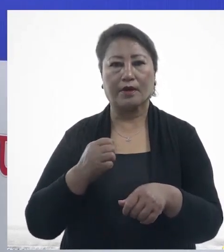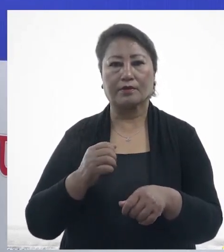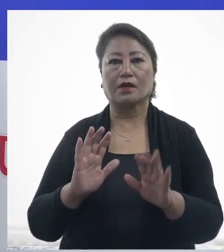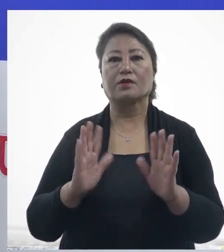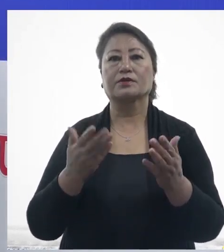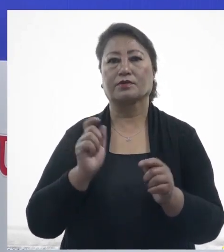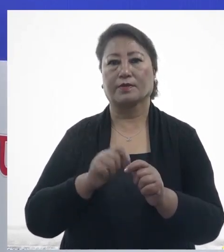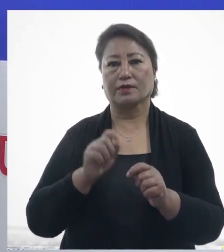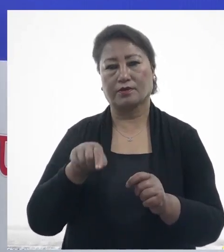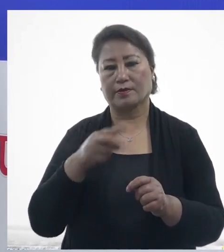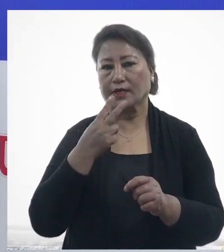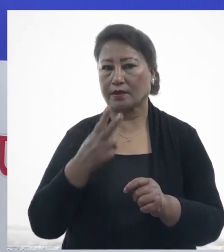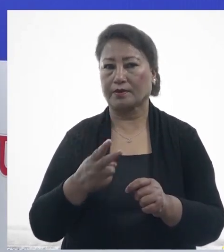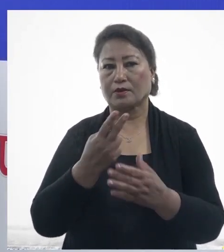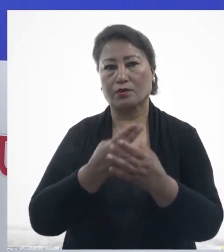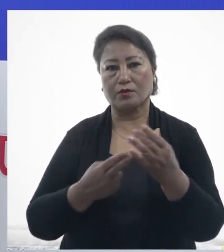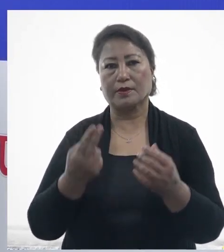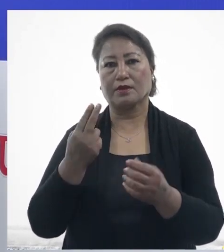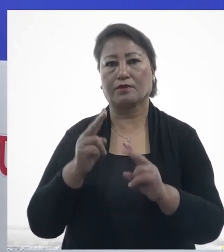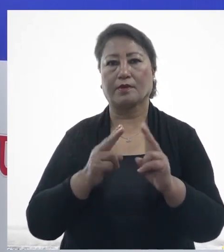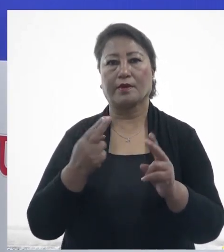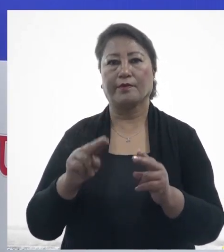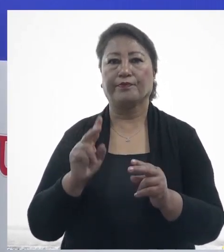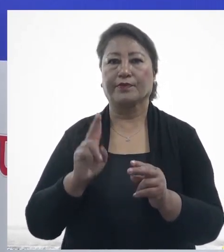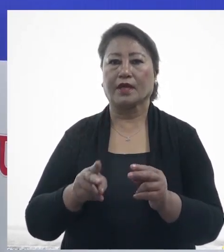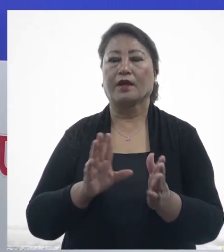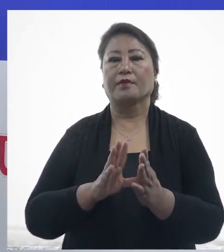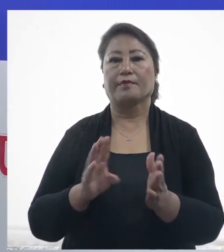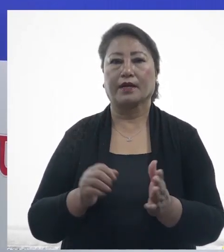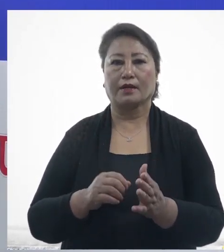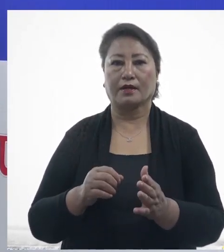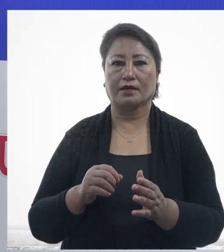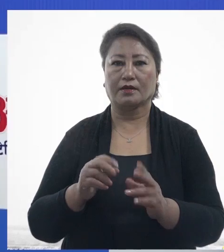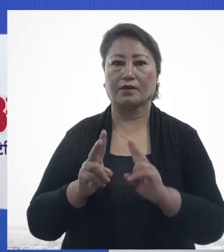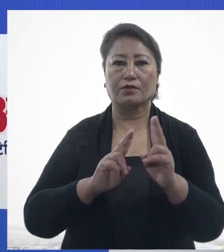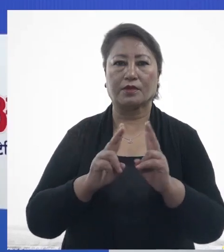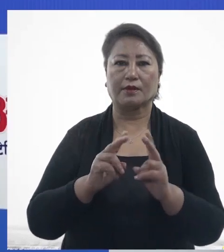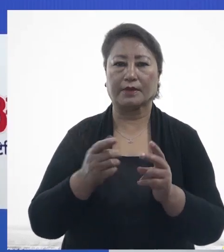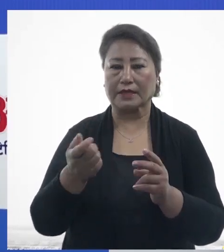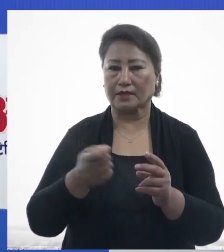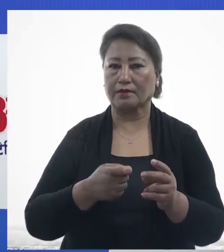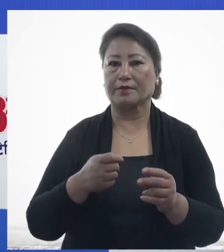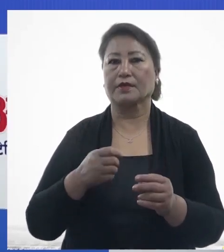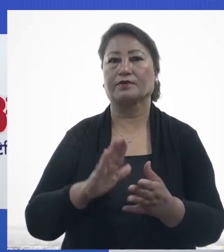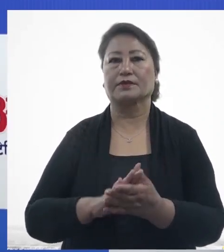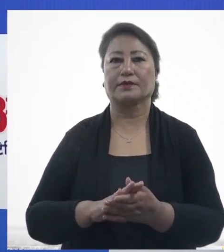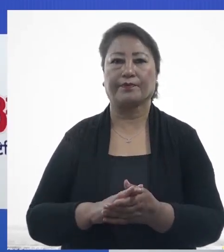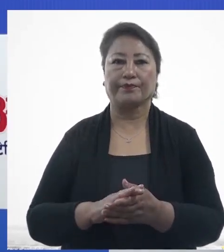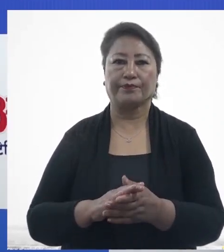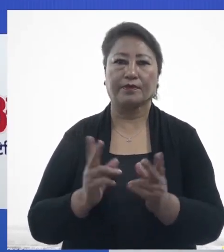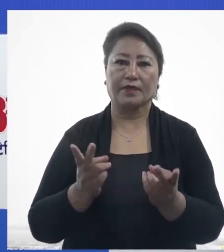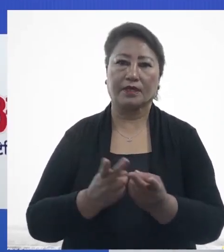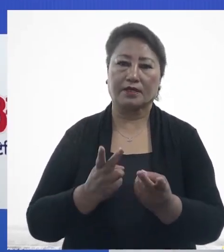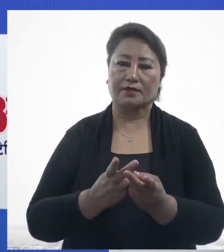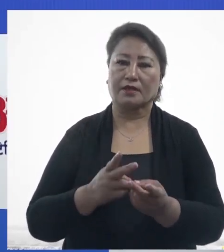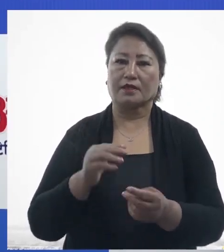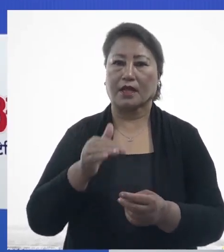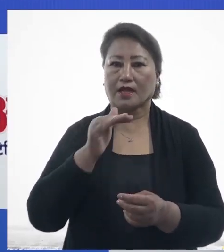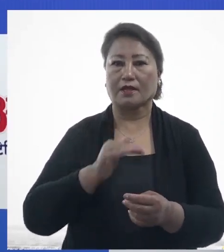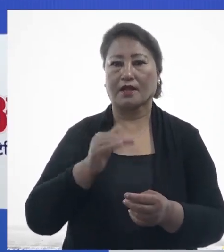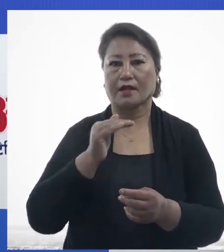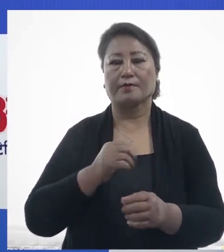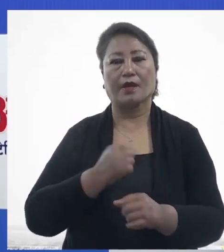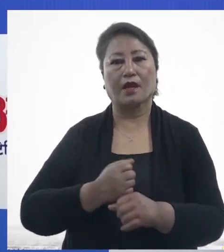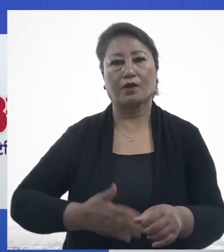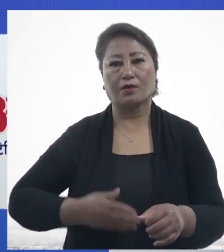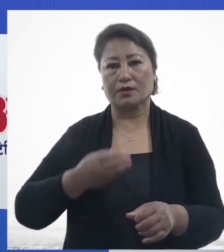हेर्न पाओस्. यो दुइटै कुरा भइसके पछाडि कतिले चाहिँ तपाईँको त्यहीँबाट चाहिँ लगि पनि दिनुहुन्छ किनि पनि दिनुहुन्छ. जस्तो यो त्यहाँ तालिम लिने अथवा रोजगारमै